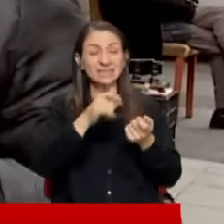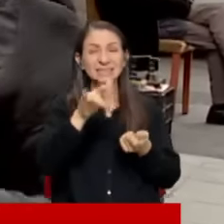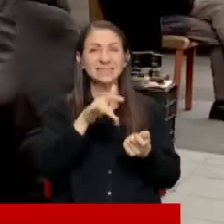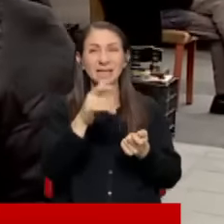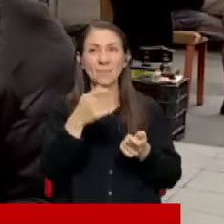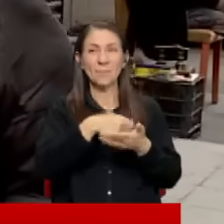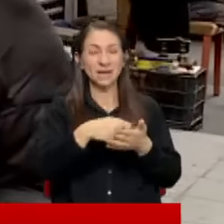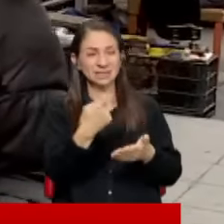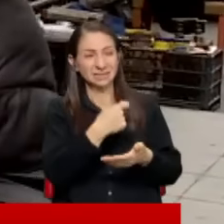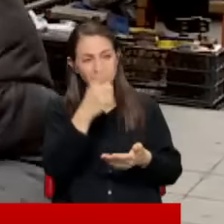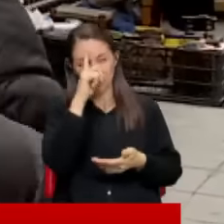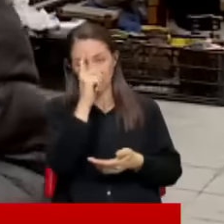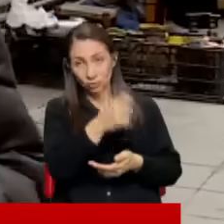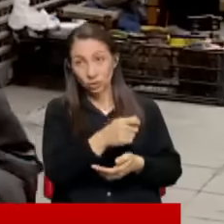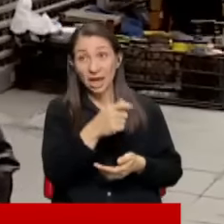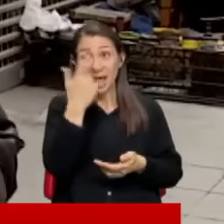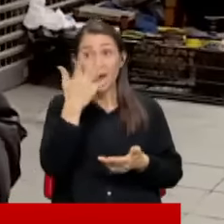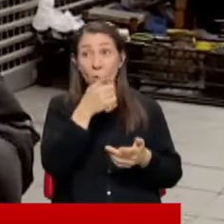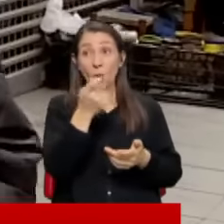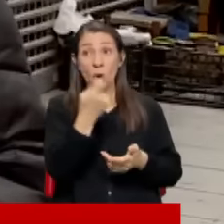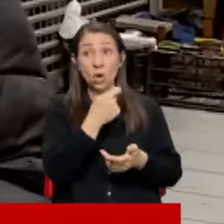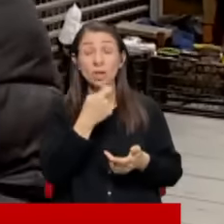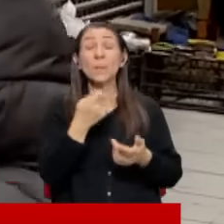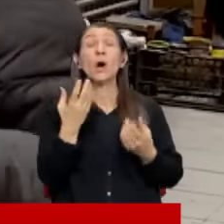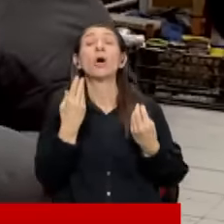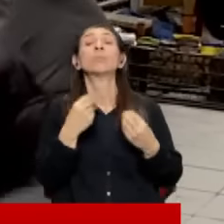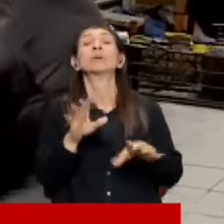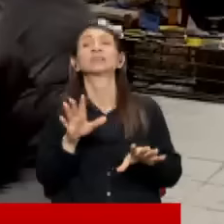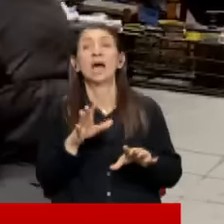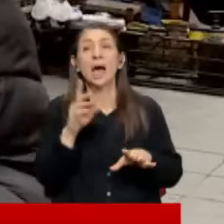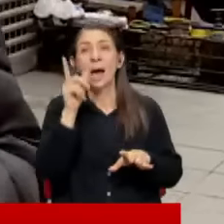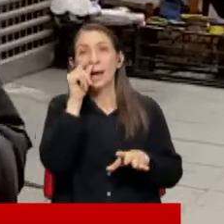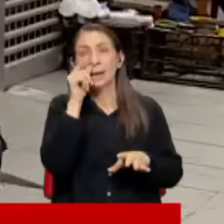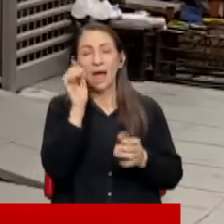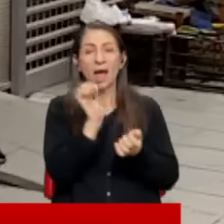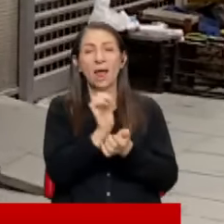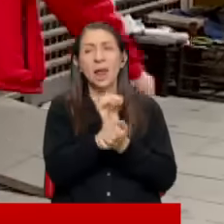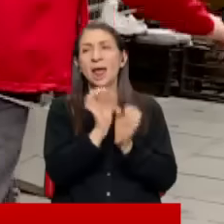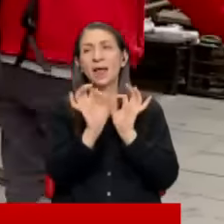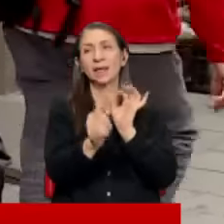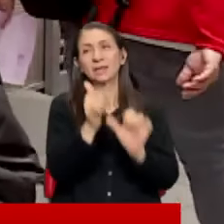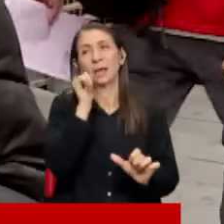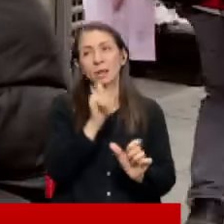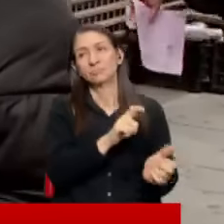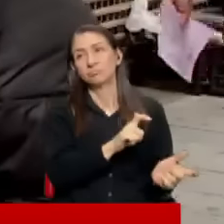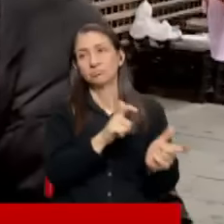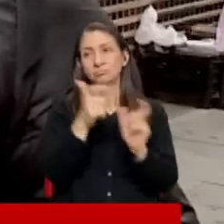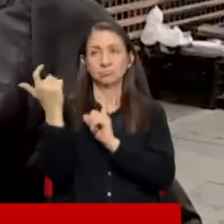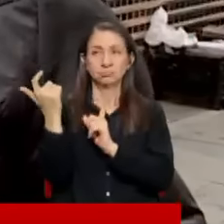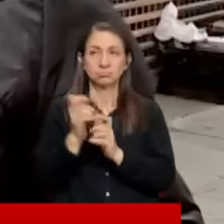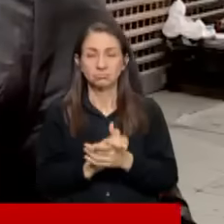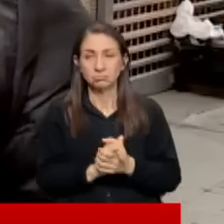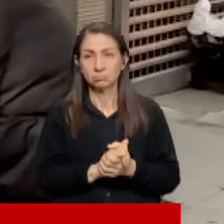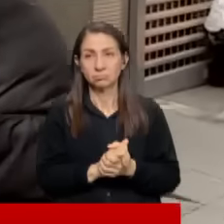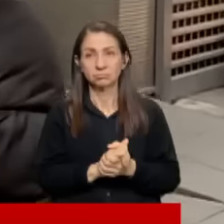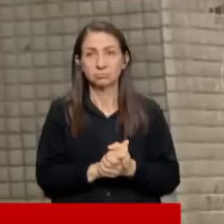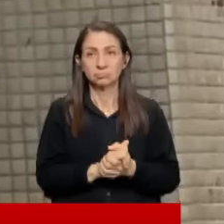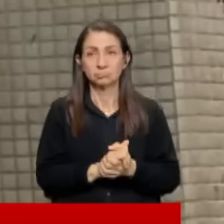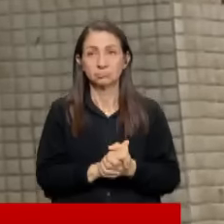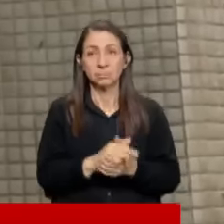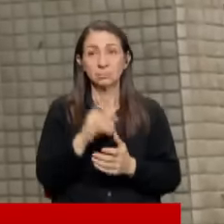ödeneği alabilmek için başvurdu. Eğer o ödenek çıkmazsa Hakkari'ye, ailesinin yanına geri dönmek zorunda